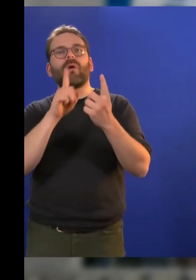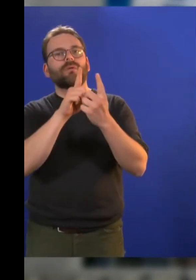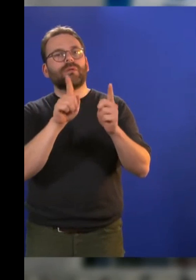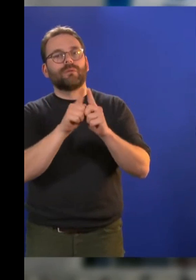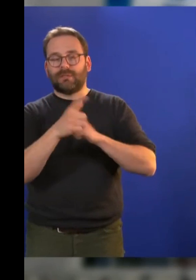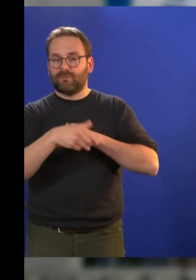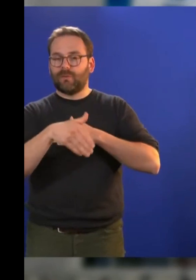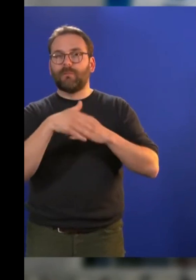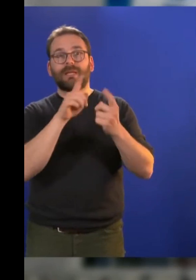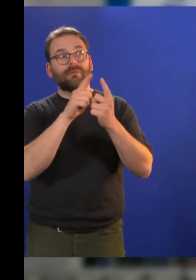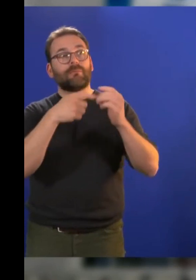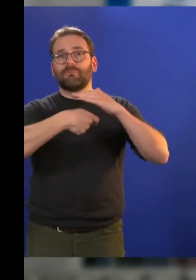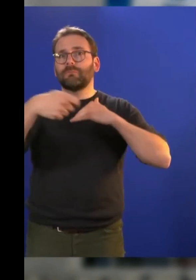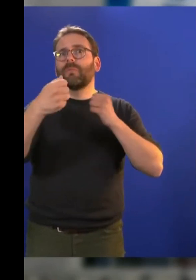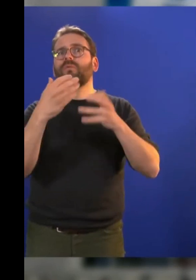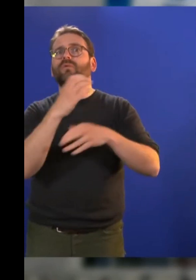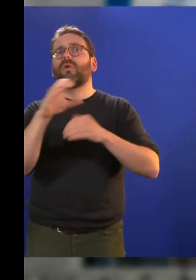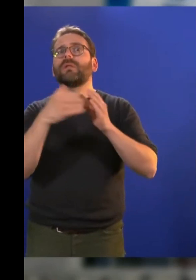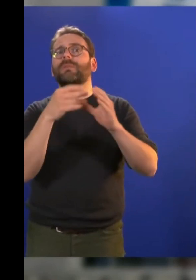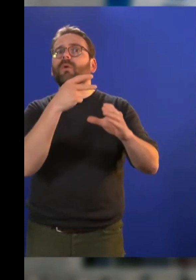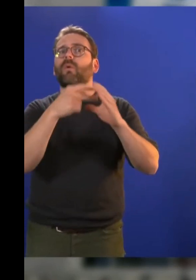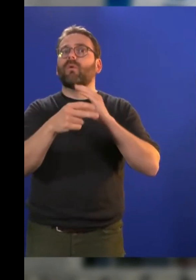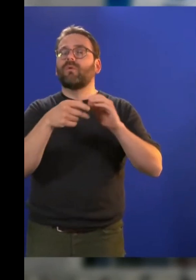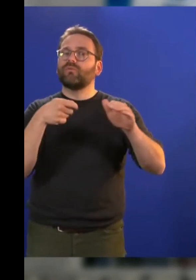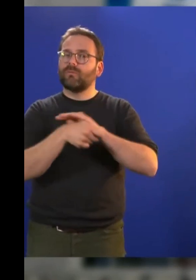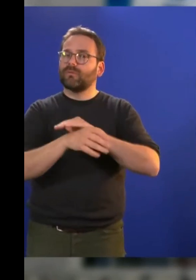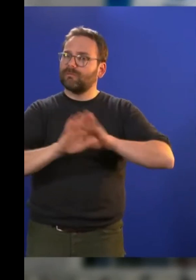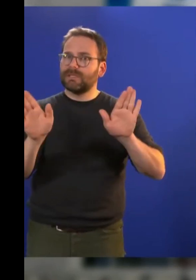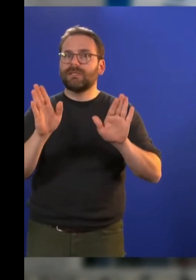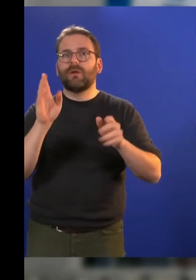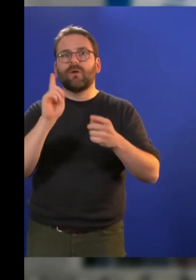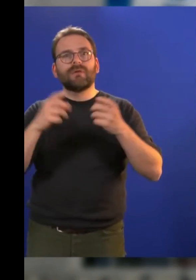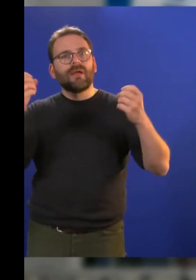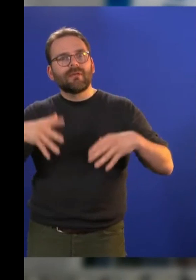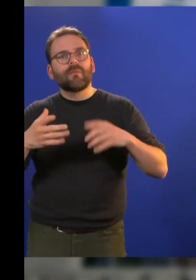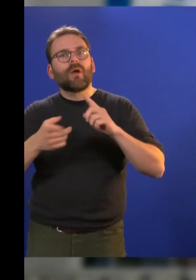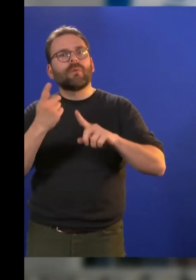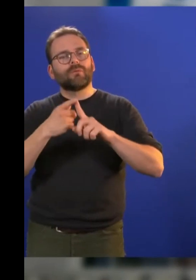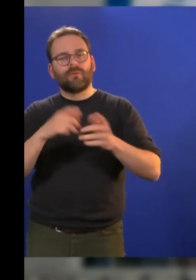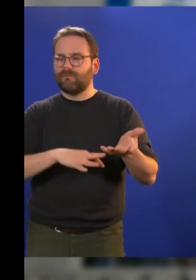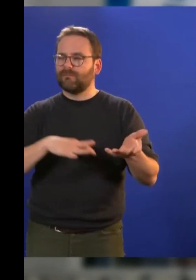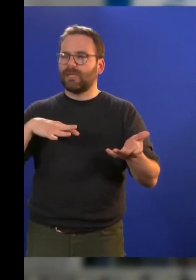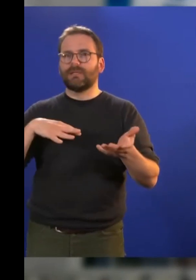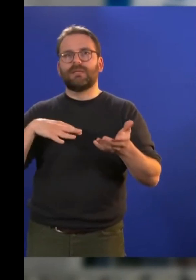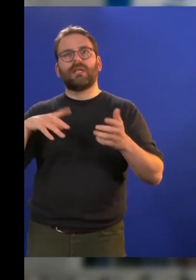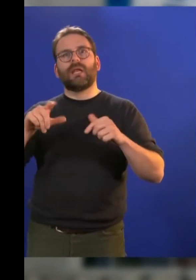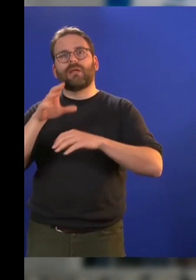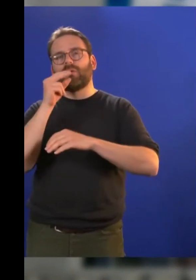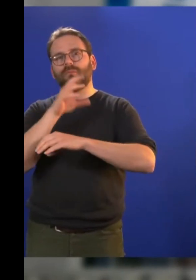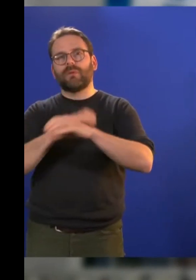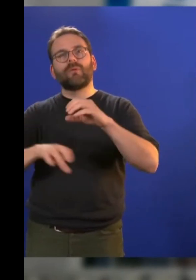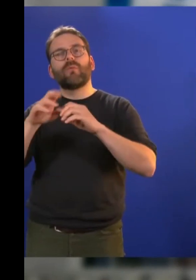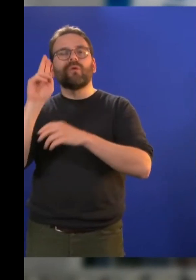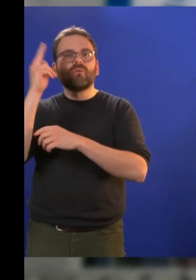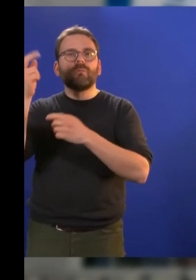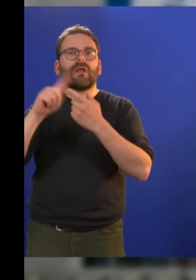cette semaine, qui est privée de centaines de milliers d'euros de subventions pour des événements majeurs qui font la fierté de notre métropole, que sont les Utopiales,